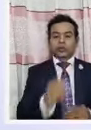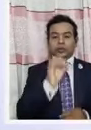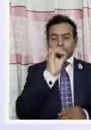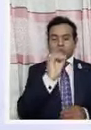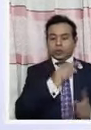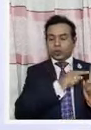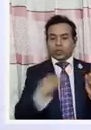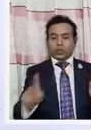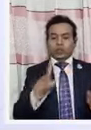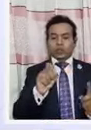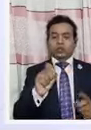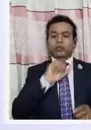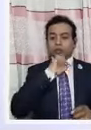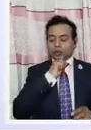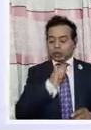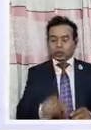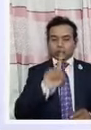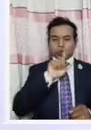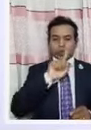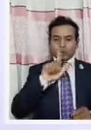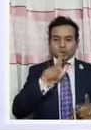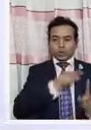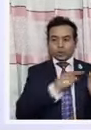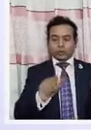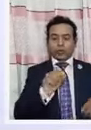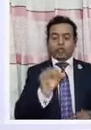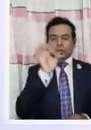এ পর্যন্ত মৃত্যুবরণ করেছেন বয়স বিভাজনে